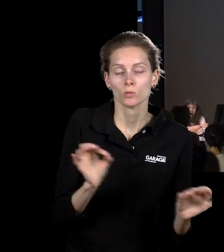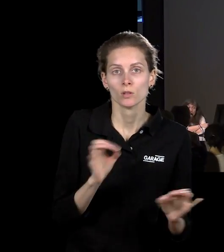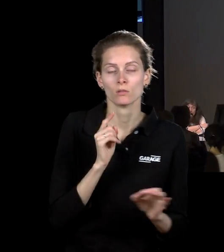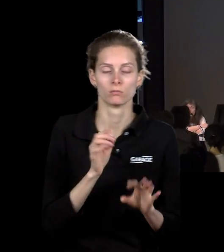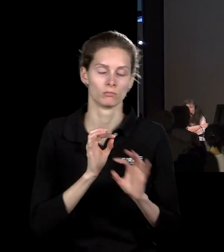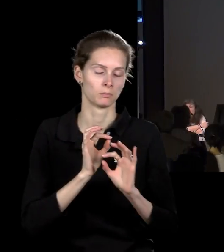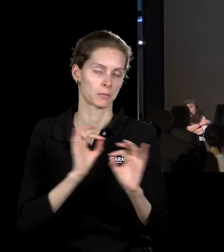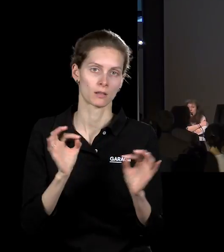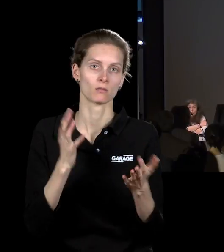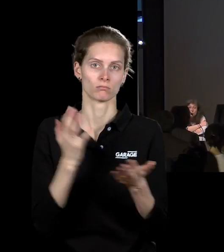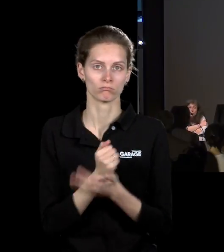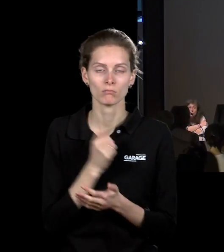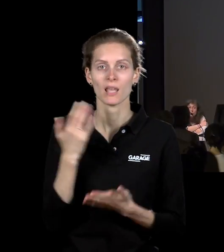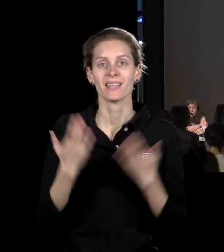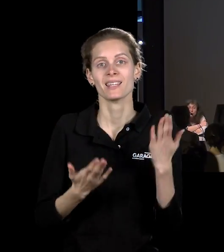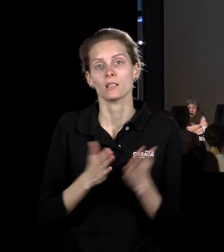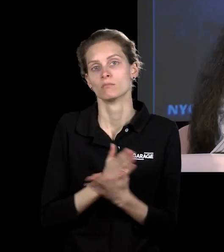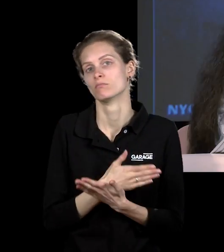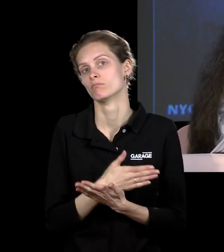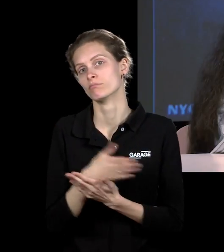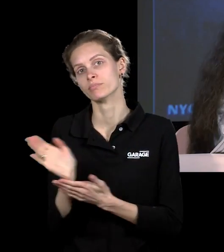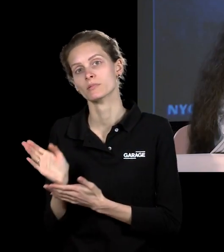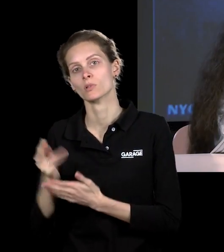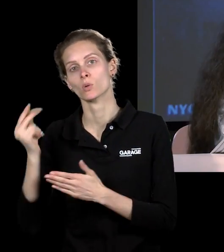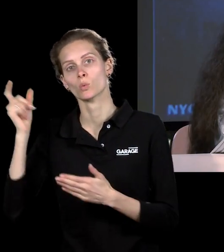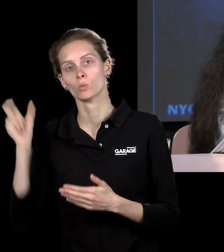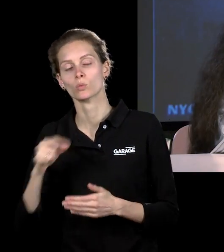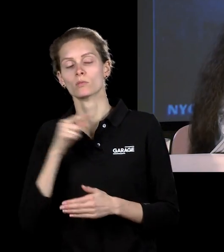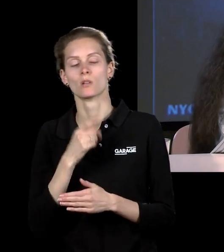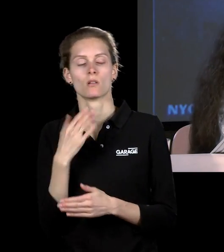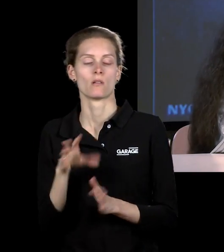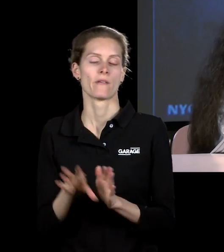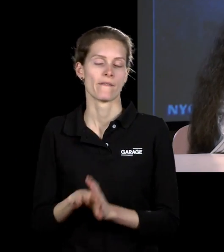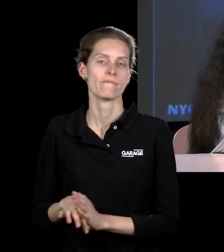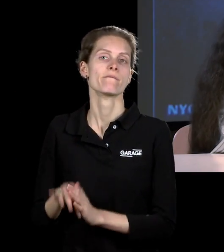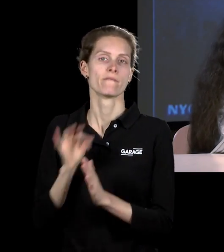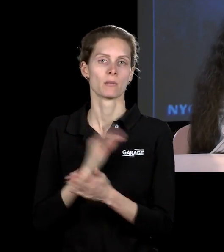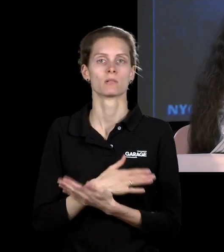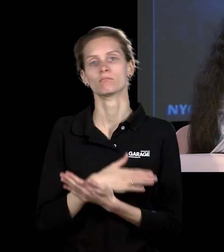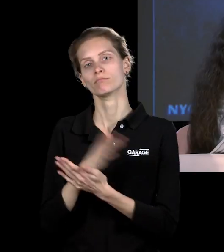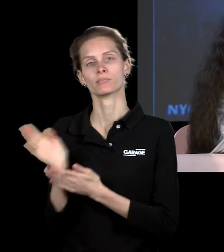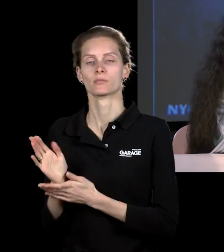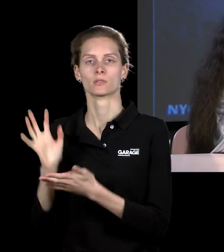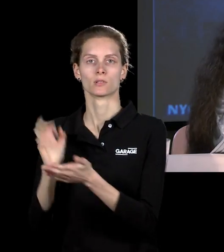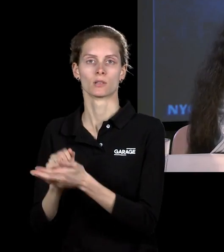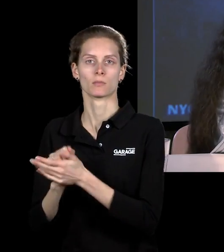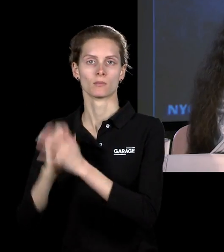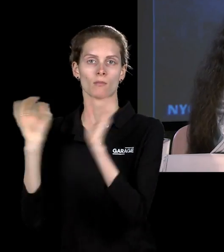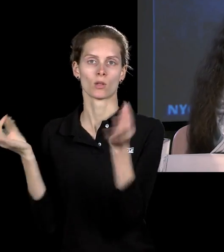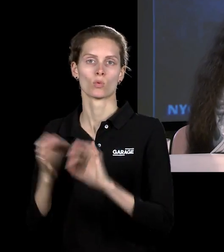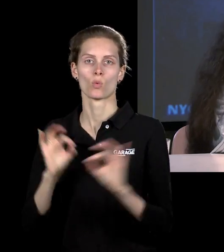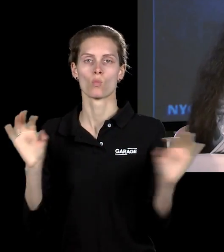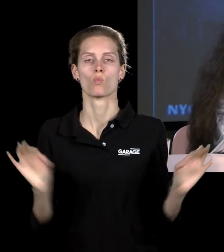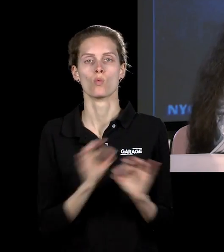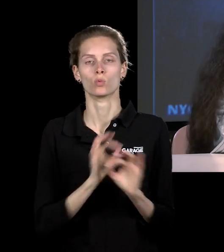он прекрасно занимается, или он все-таки будет художником. Он делает этот нелегкий выбор в пользу искусства, а не в пользу